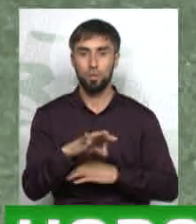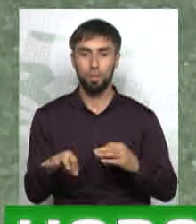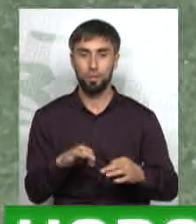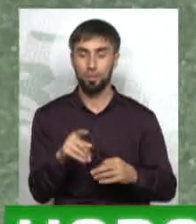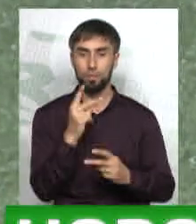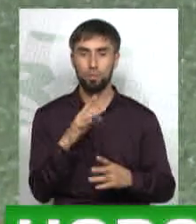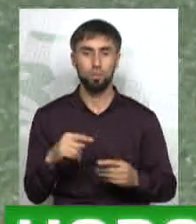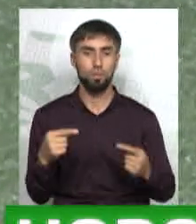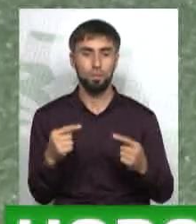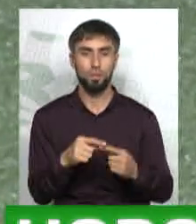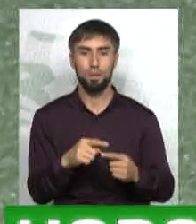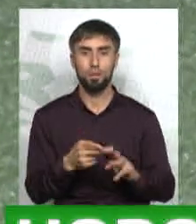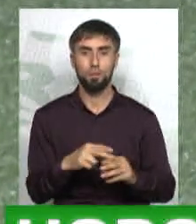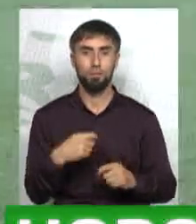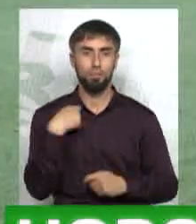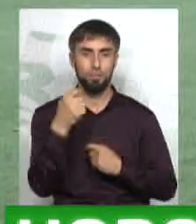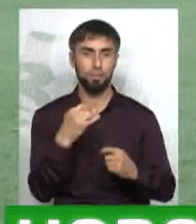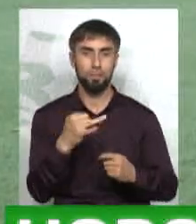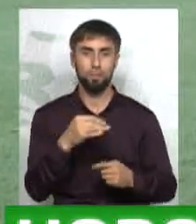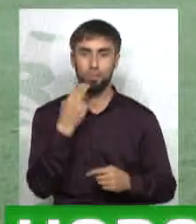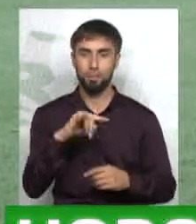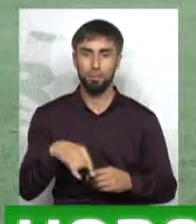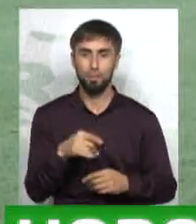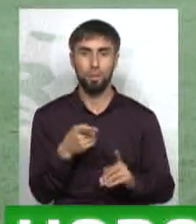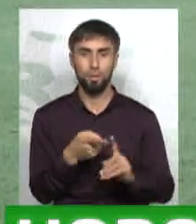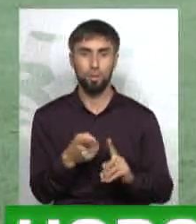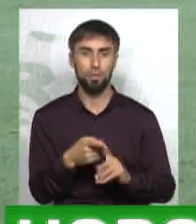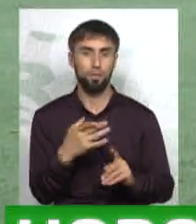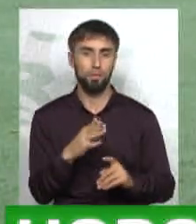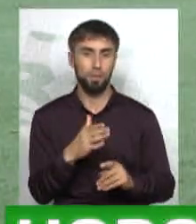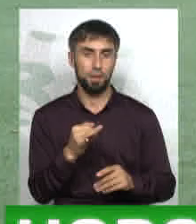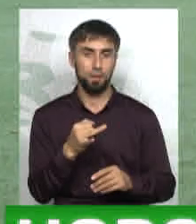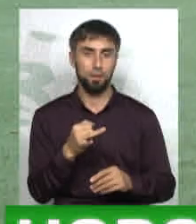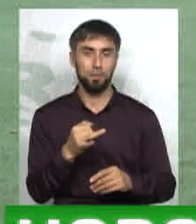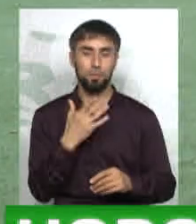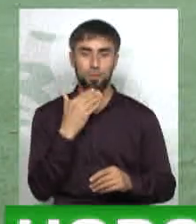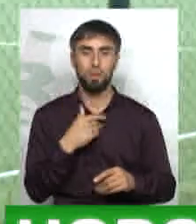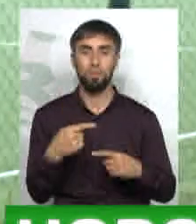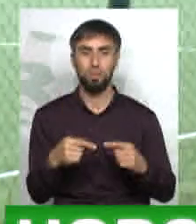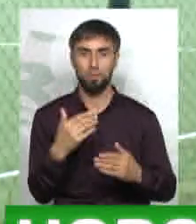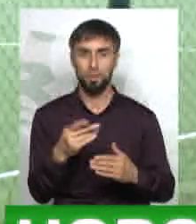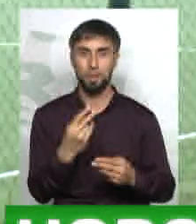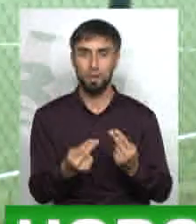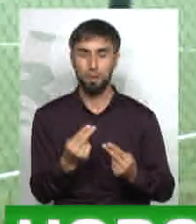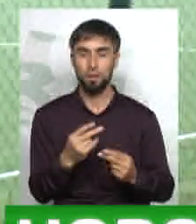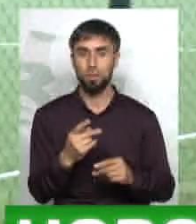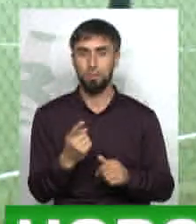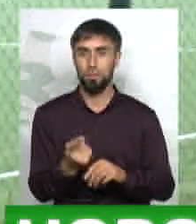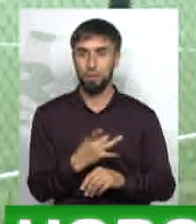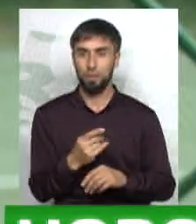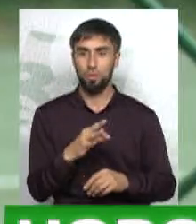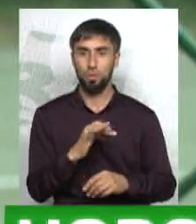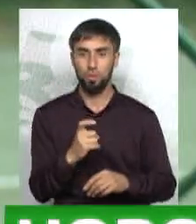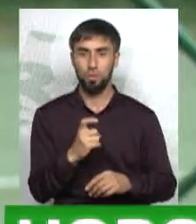не увидишь точных дальних передач, крутых финтов, голов в девятку, излюбленных фанатами футбола. Играют новички, зато